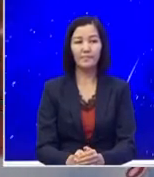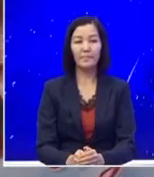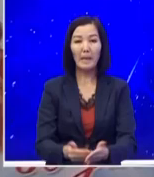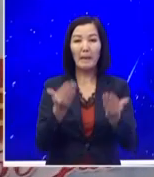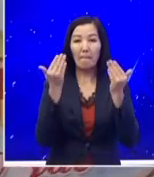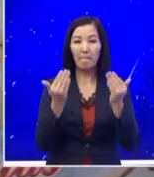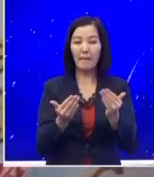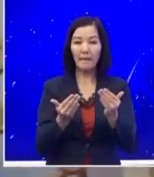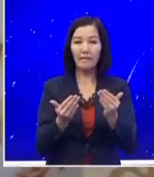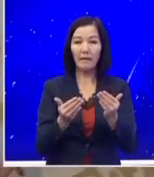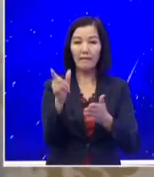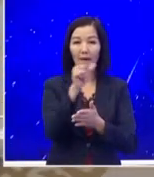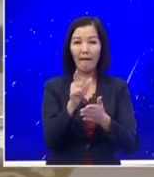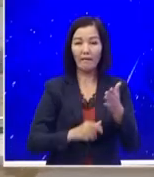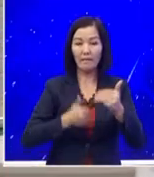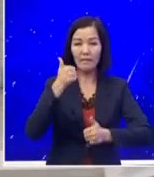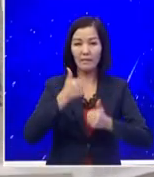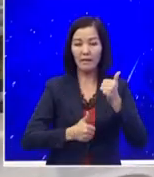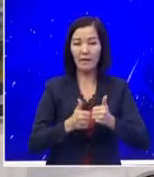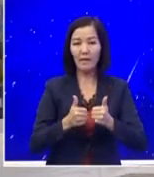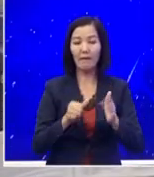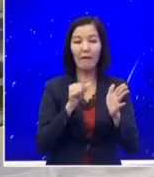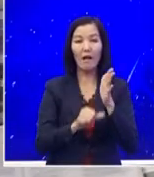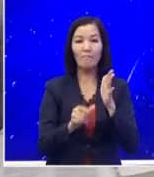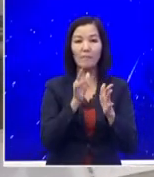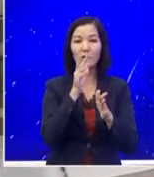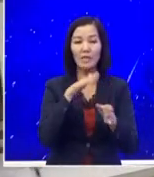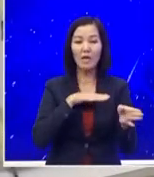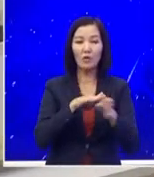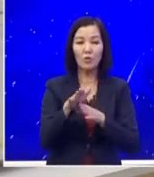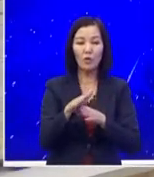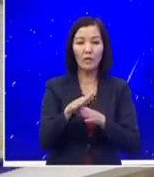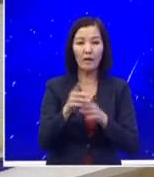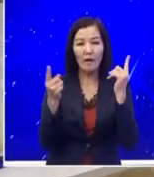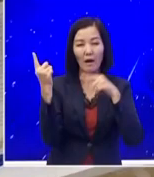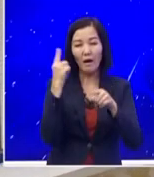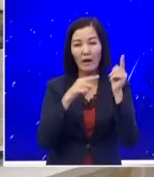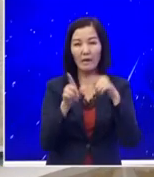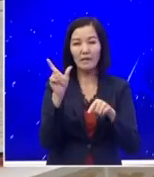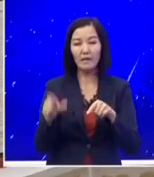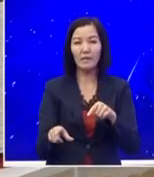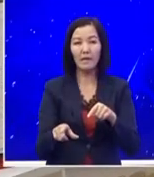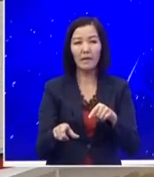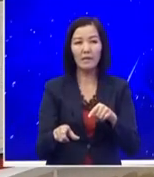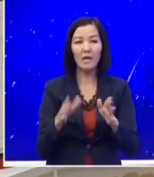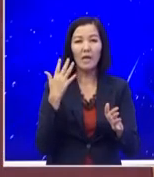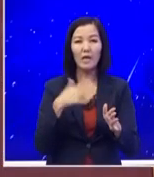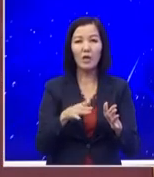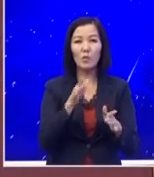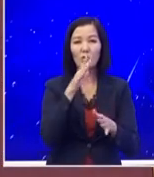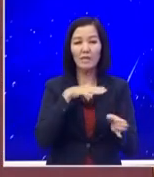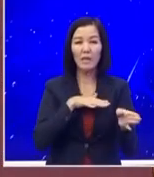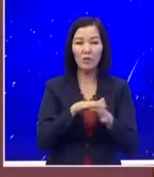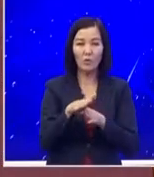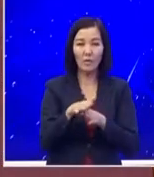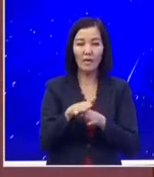Биыл айтыстың ақтаңгері Айтақын Бұлғақов асқаралы 60-қа, ал ақын, сазгер Төлеужан Ғұмаров ер жасы 50-ге толды.